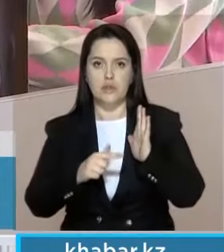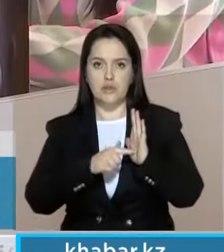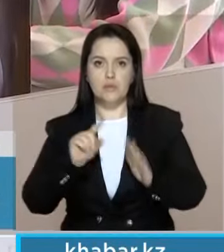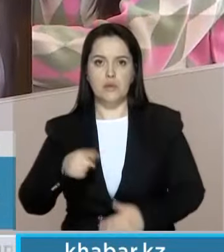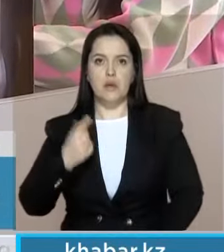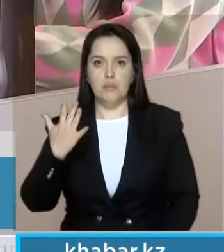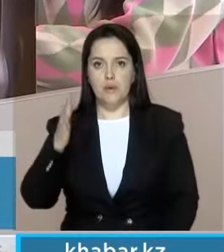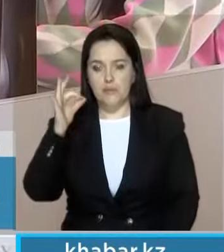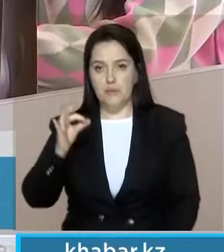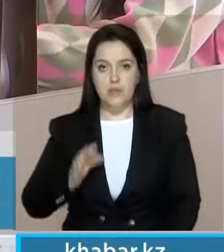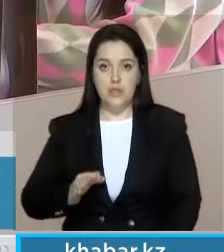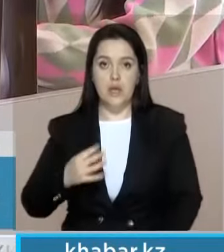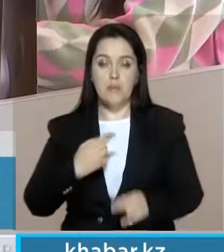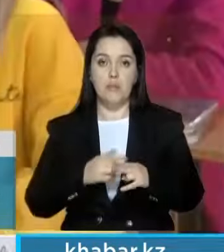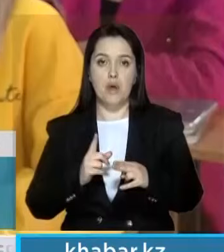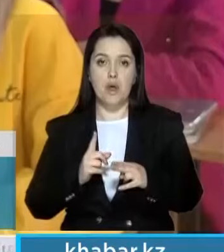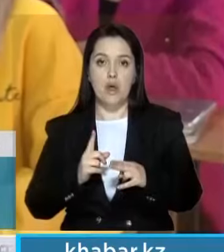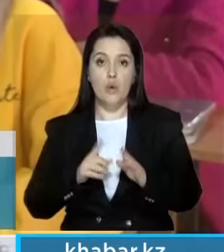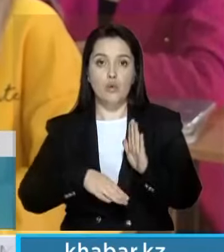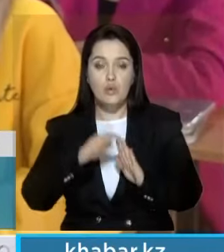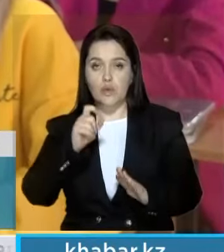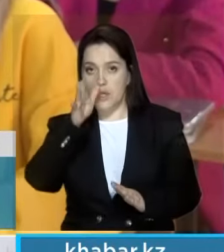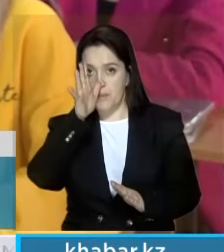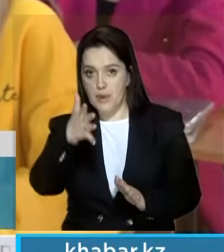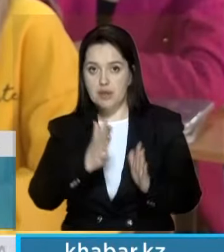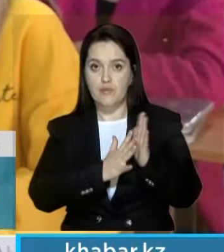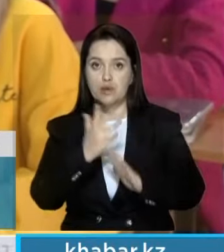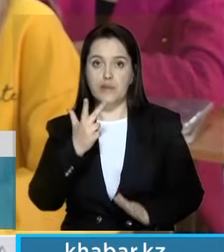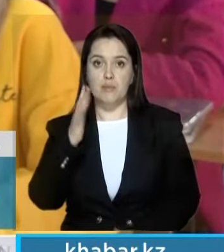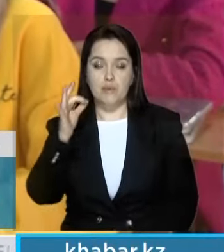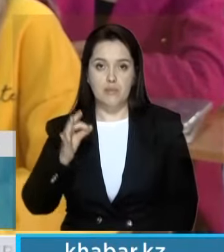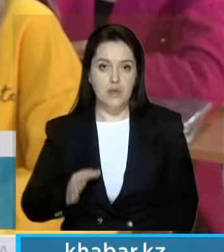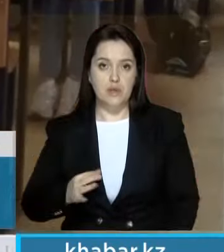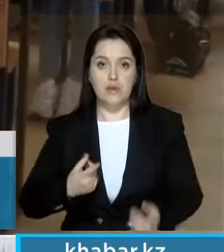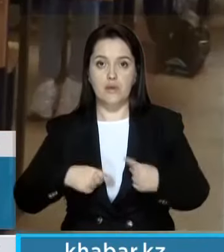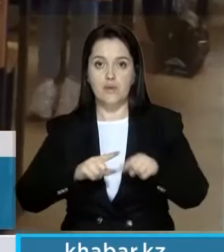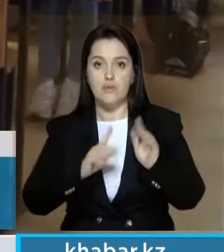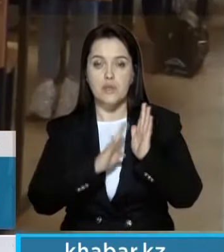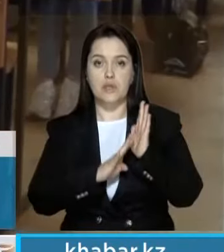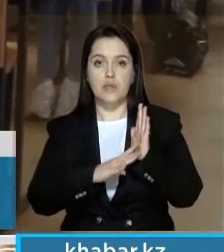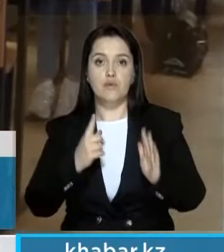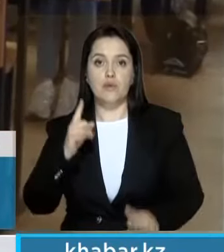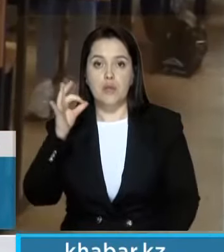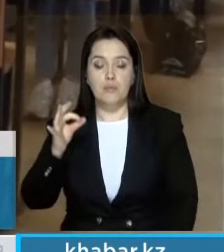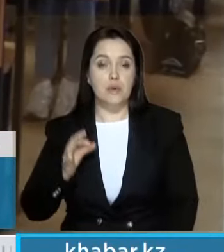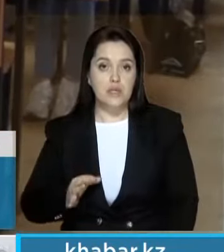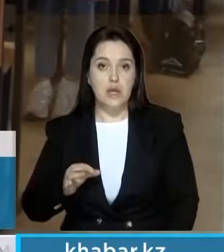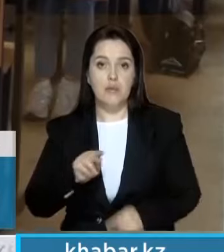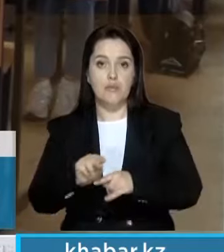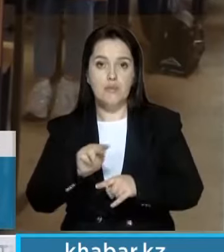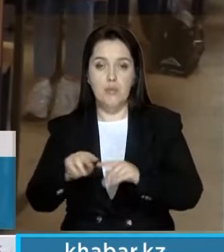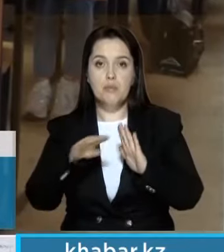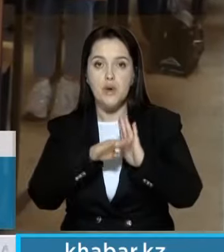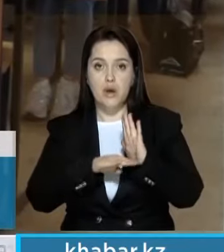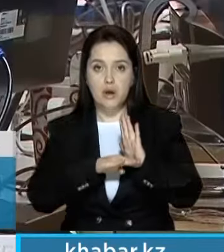67,5 про динамика за 5 лет выросла на 35% как сообщили в ведомстве 9 1%